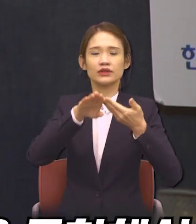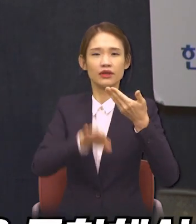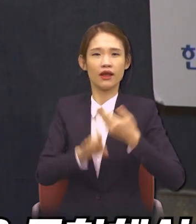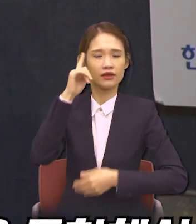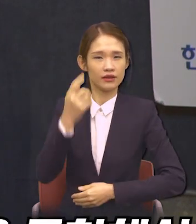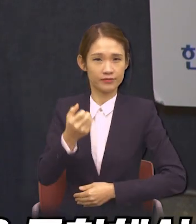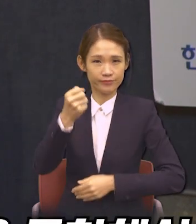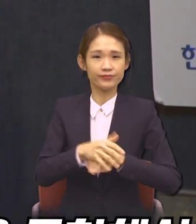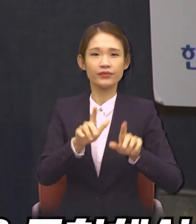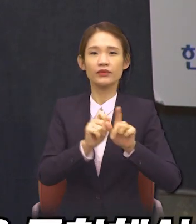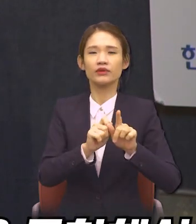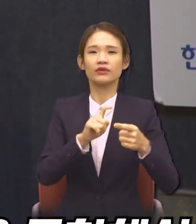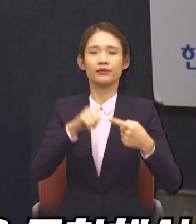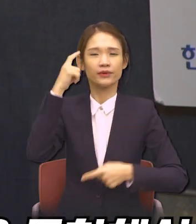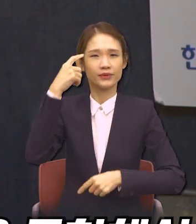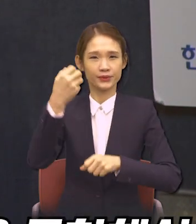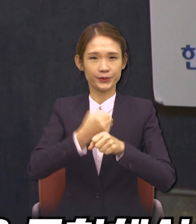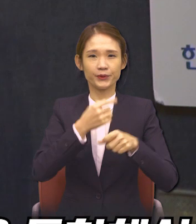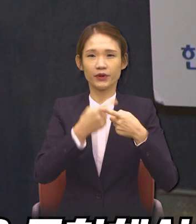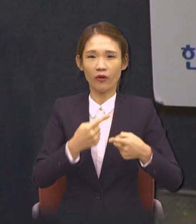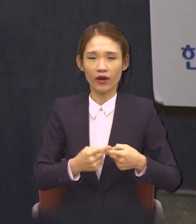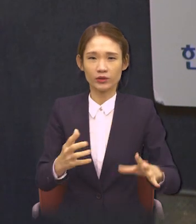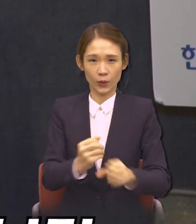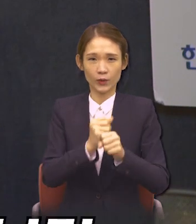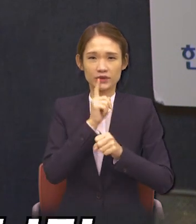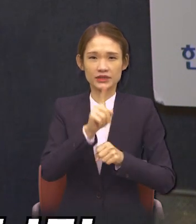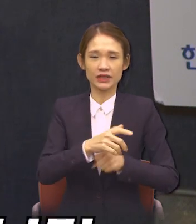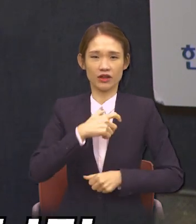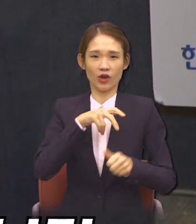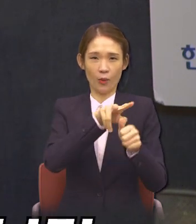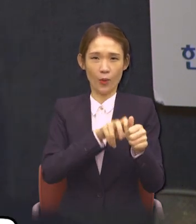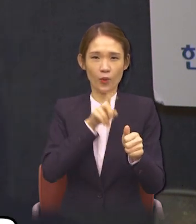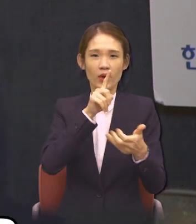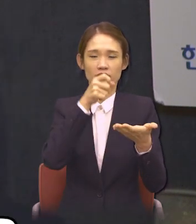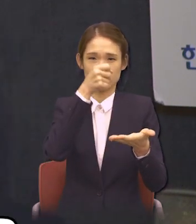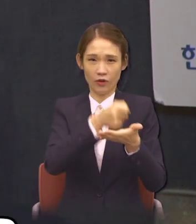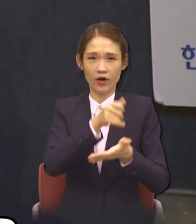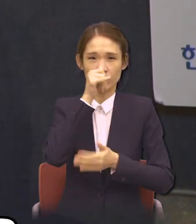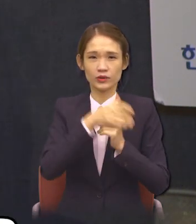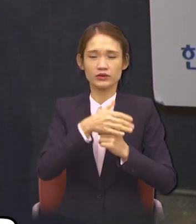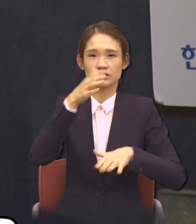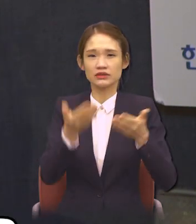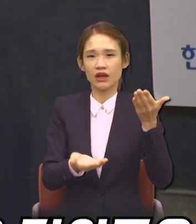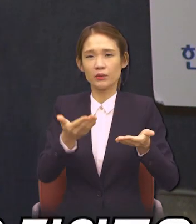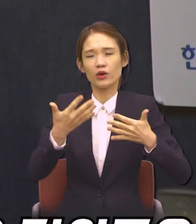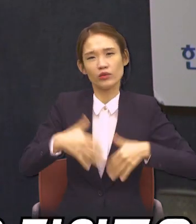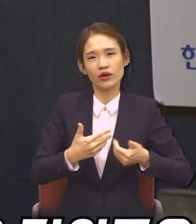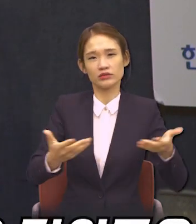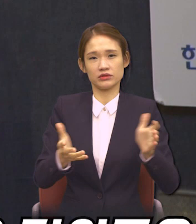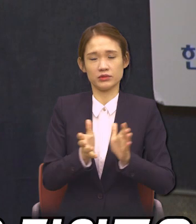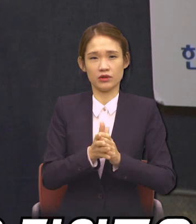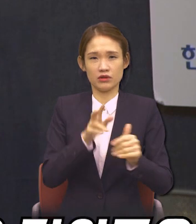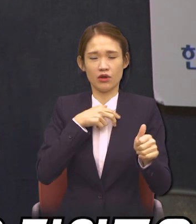본다거나 뭐 이렇게 보려고 하는 경향을 통칭해서 혐오다 이렇게 정의를 하고 있습니다. 차별에 취약한 집단은 혐오를